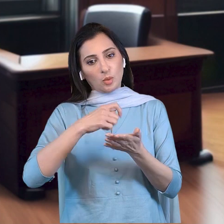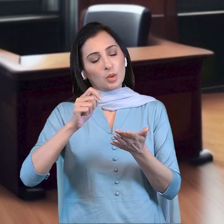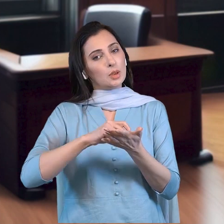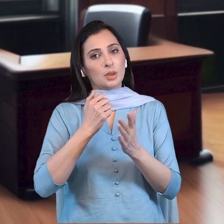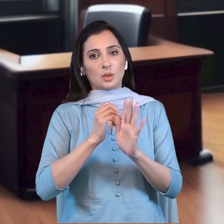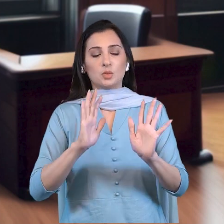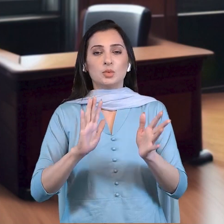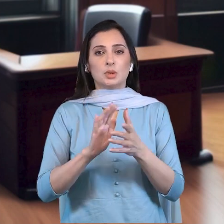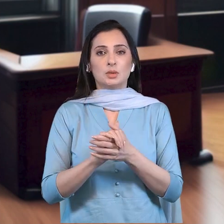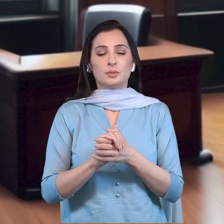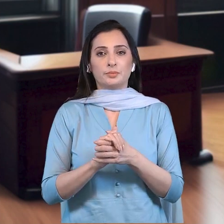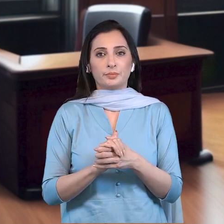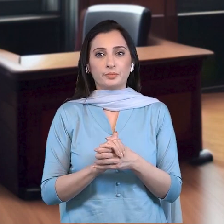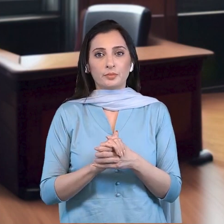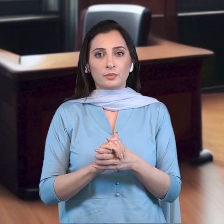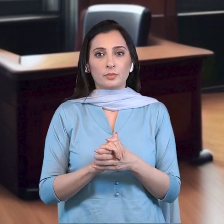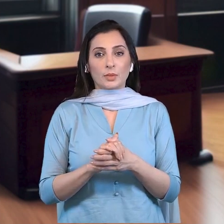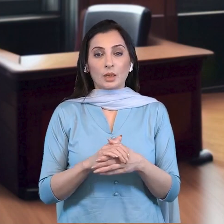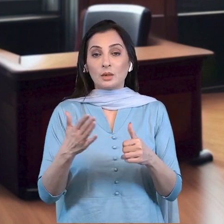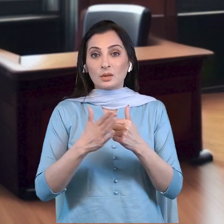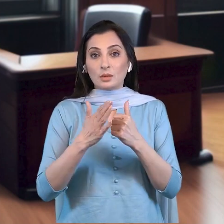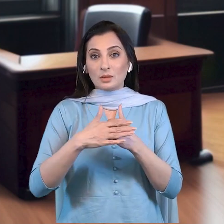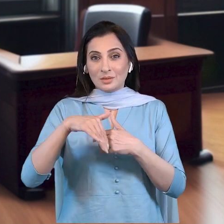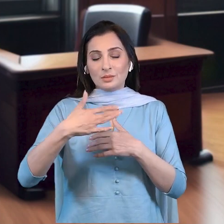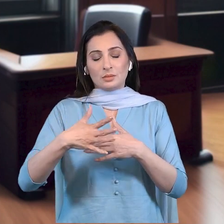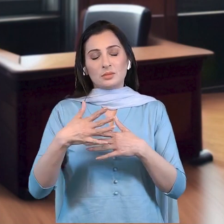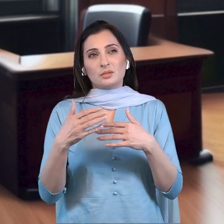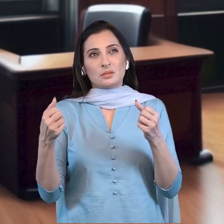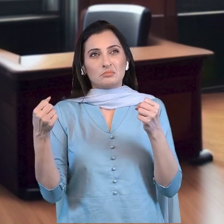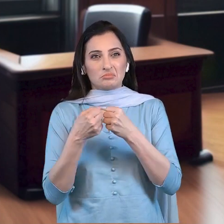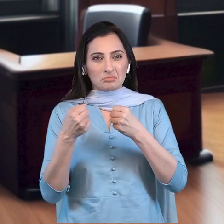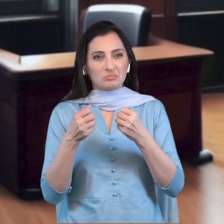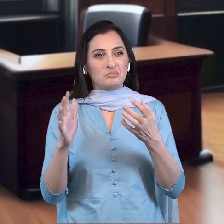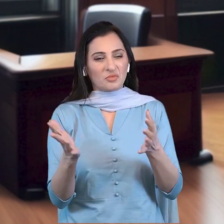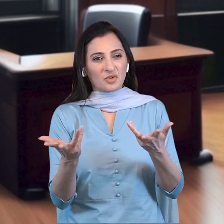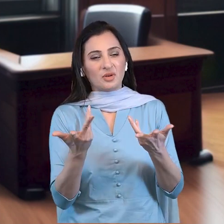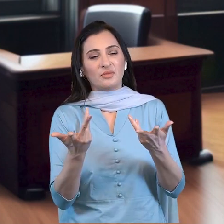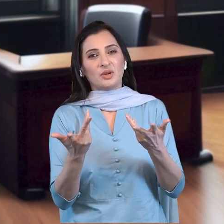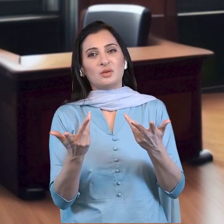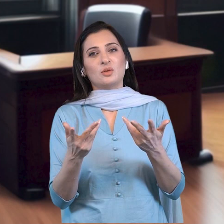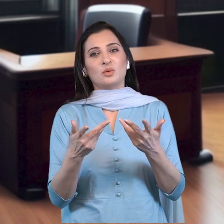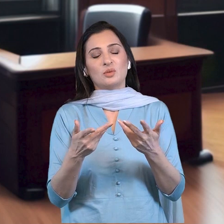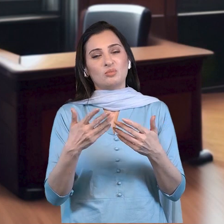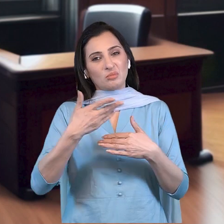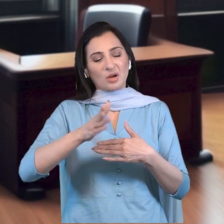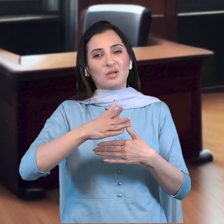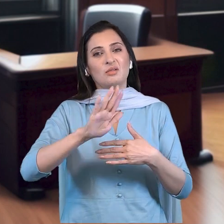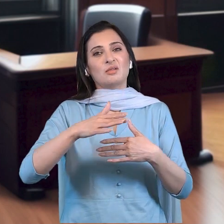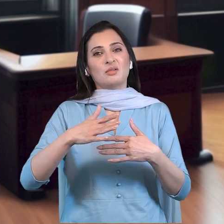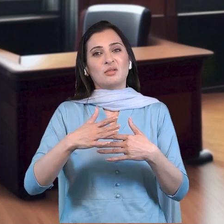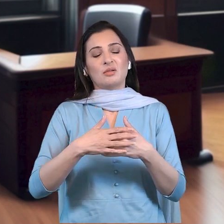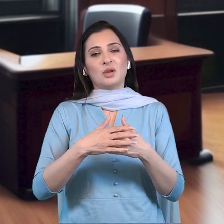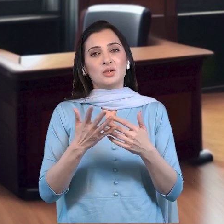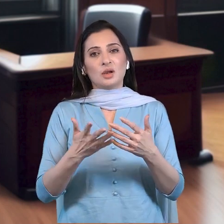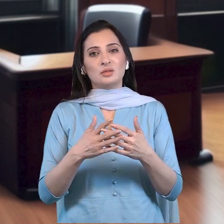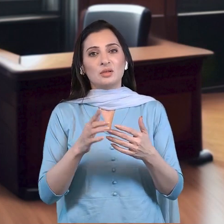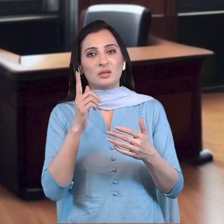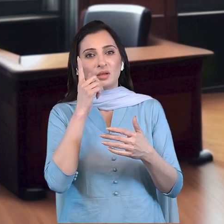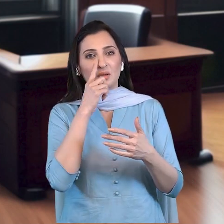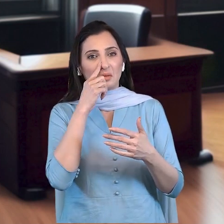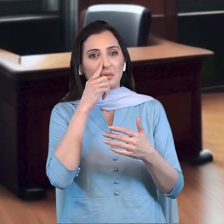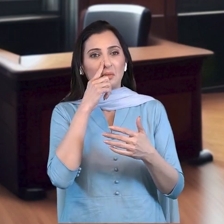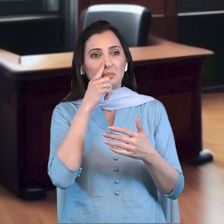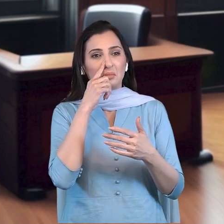کی انوالومنٹ شروع ہو جاتی ہے، جہاں پہ لڑکی کی والدین ہیں وہ ڈے ٹو